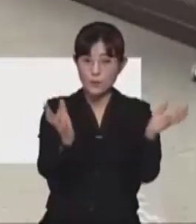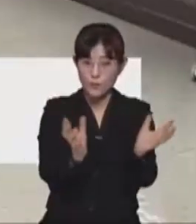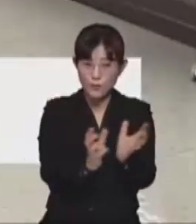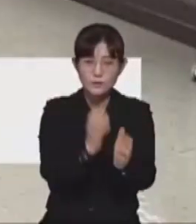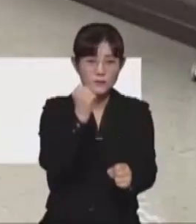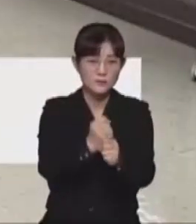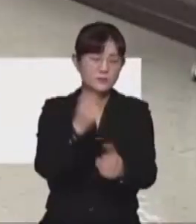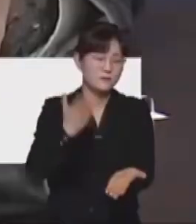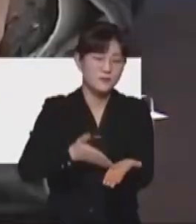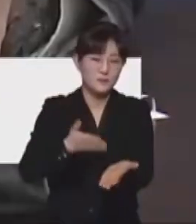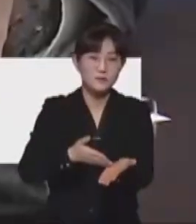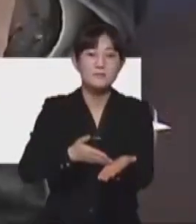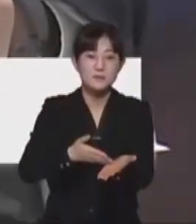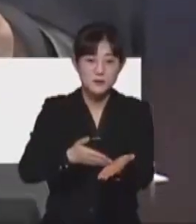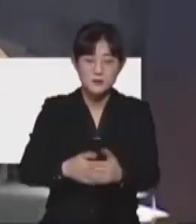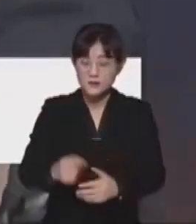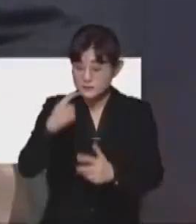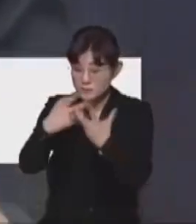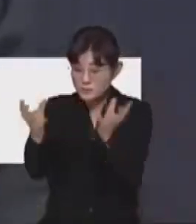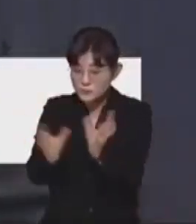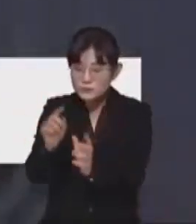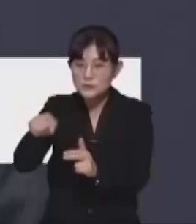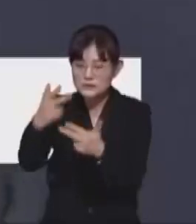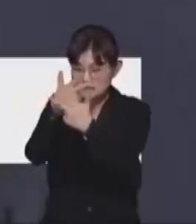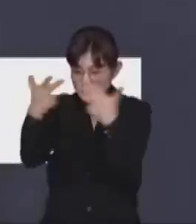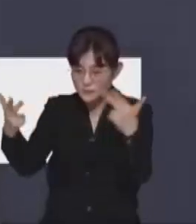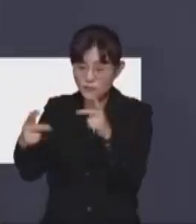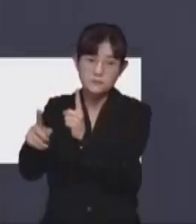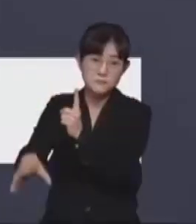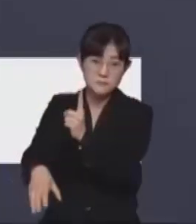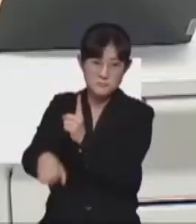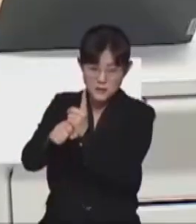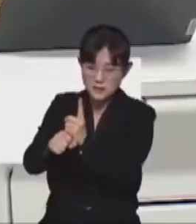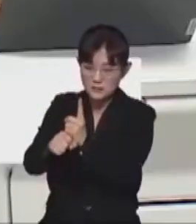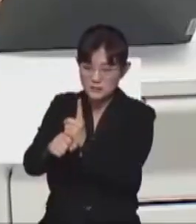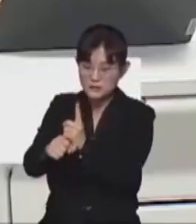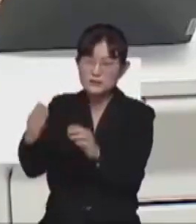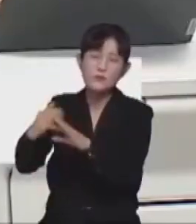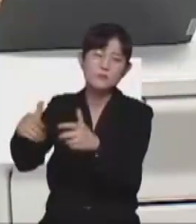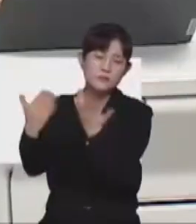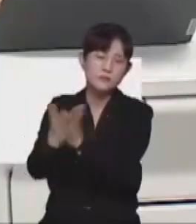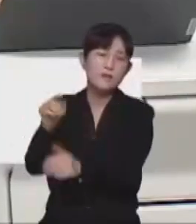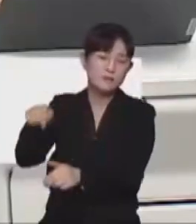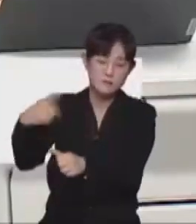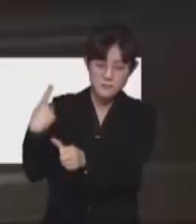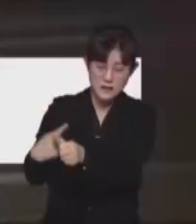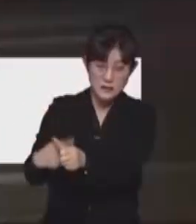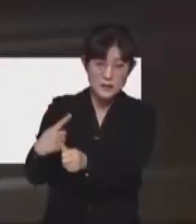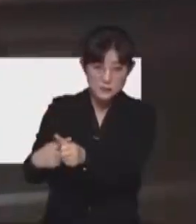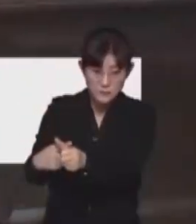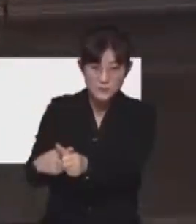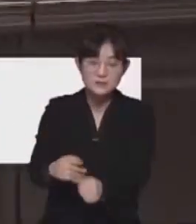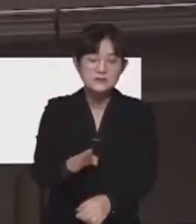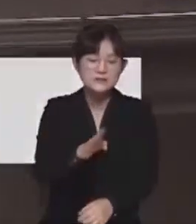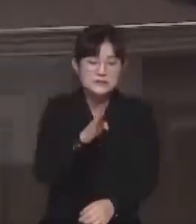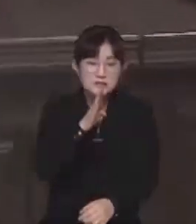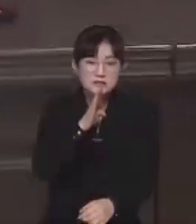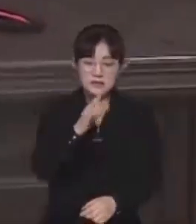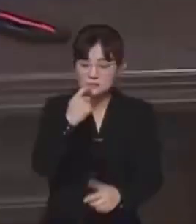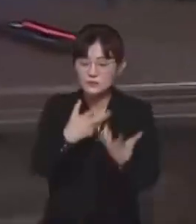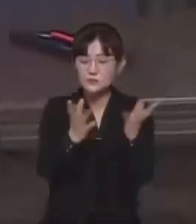강조했습니다. 민주당은 이재명 대표의 1인 사당화 정당이라고 비판하면서 진짜 민주당을 자임한